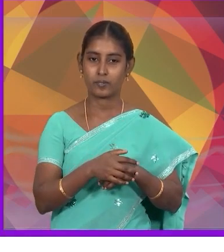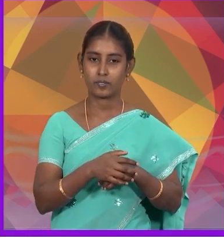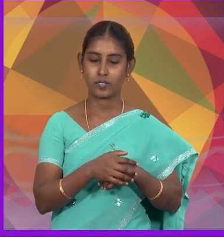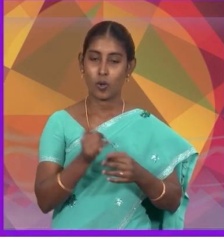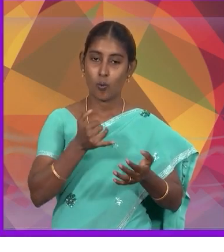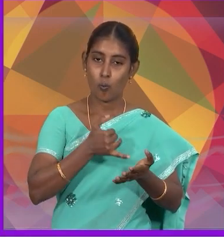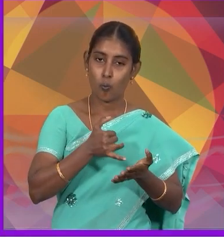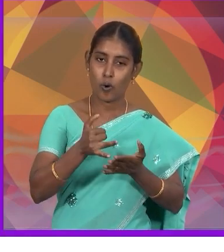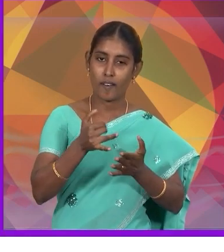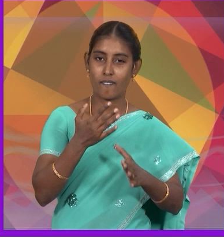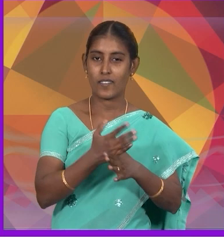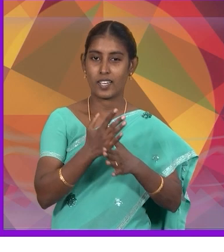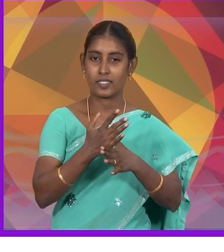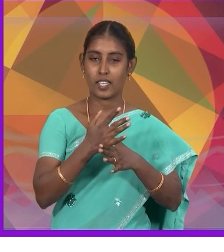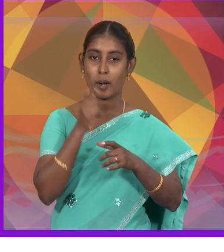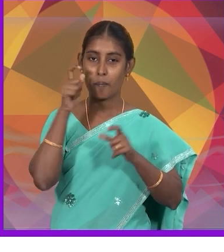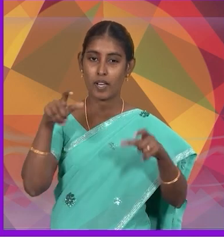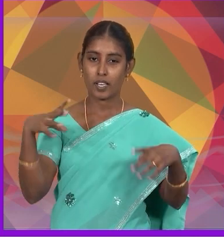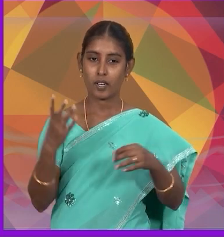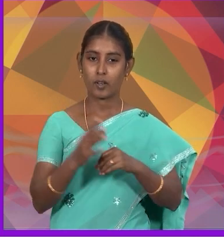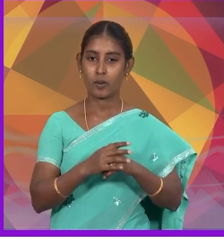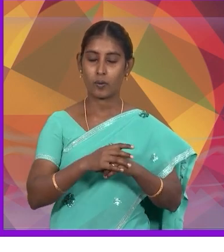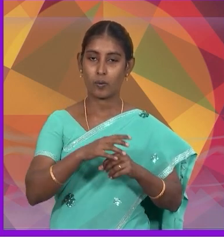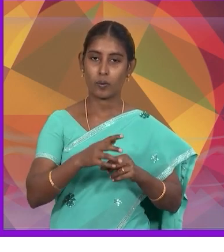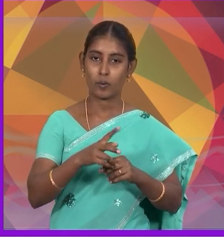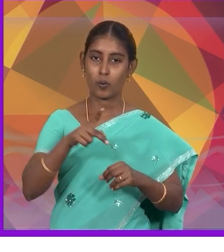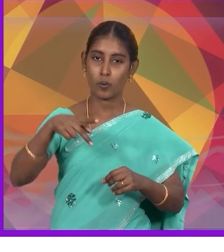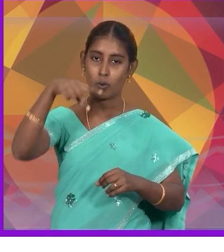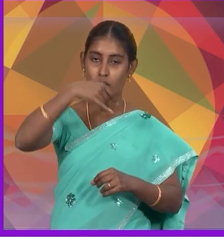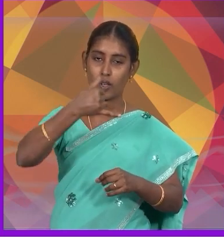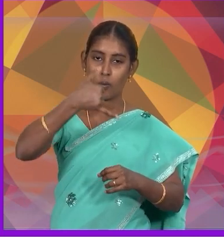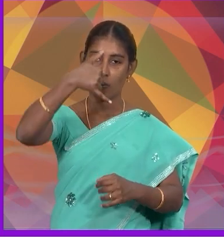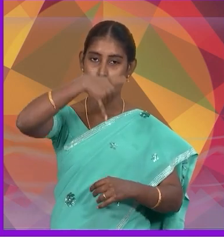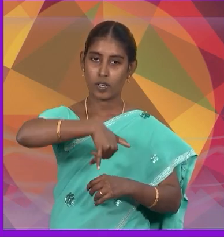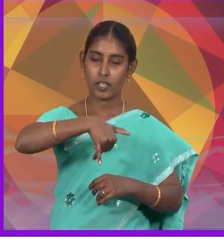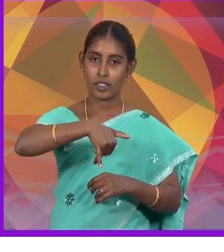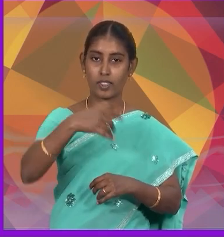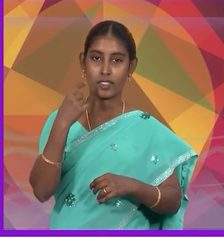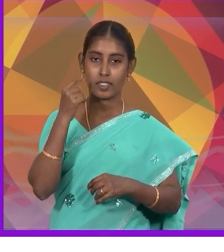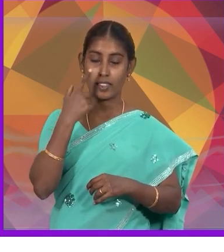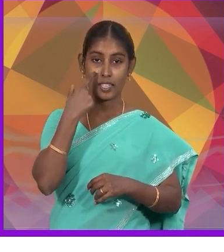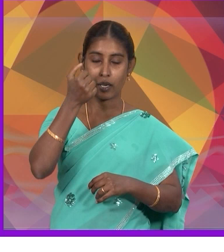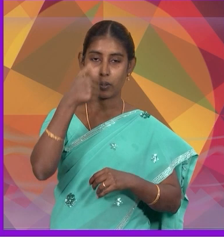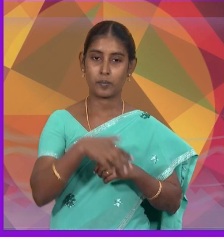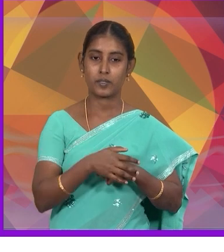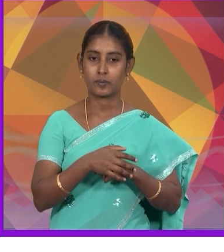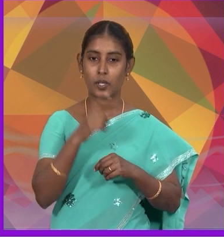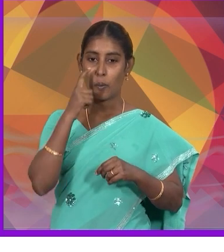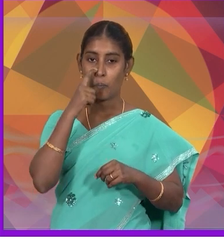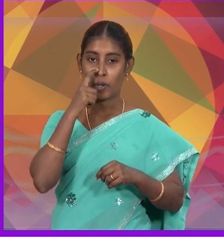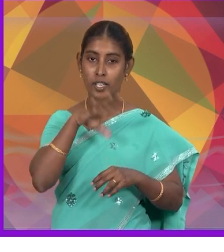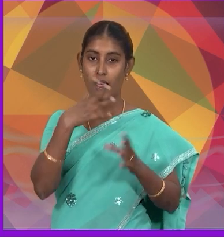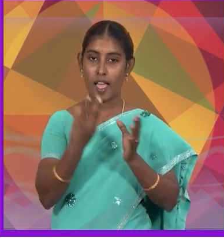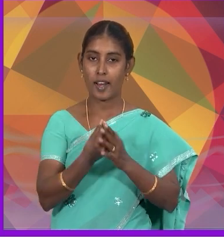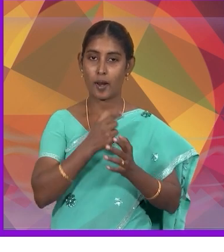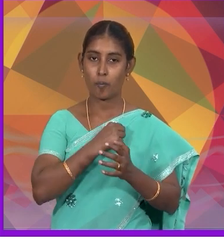உழவு செய்யும் மக்கள் ஓடையை கடந்து சென்று ஒன்றரை குழி நிலத்தை தேர்ந்தெடுத்தனர், பெண்கள் புடவையை